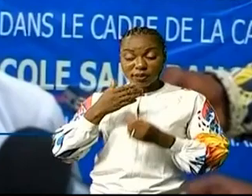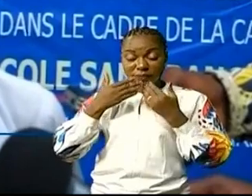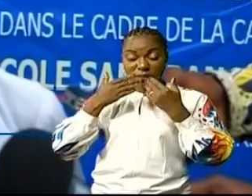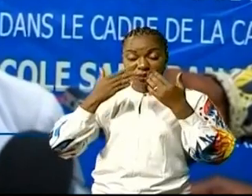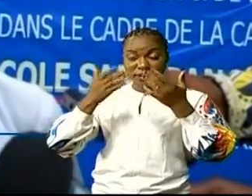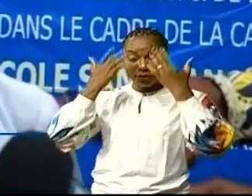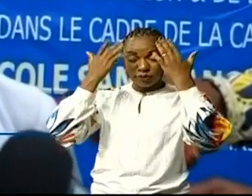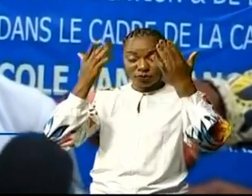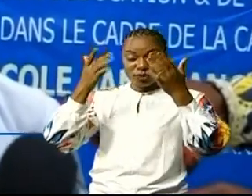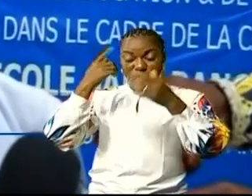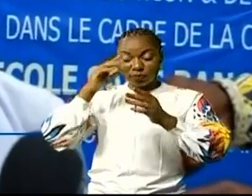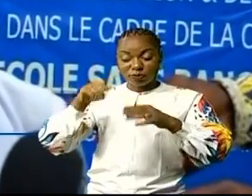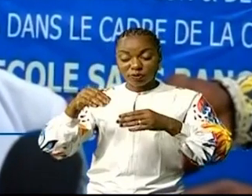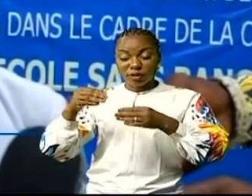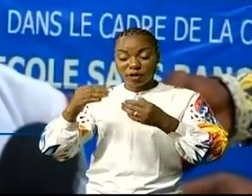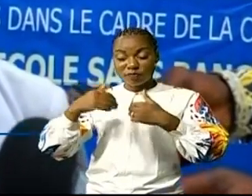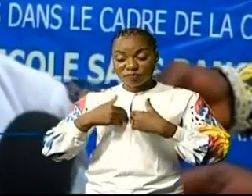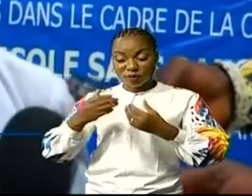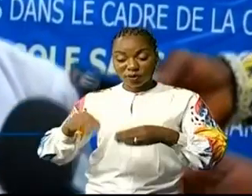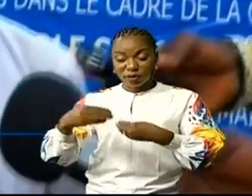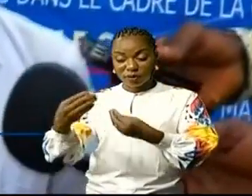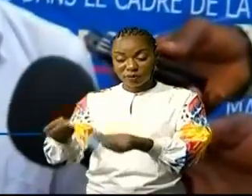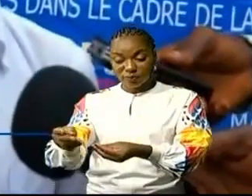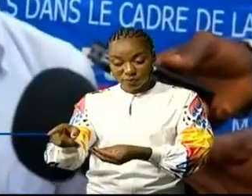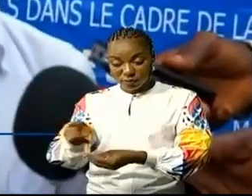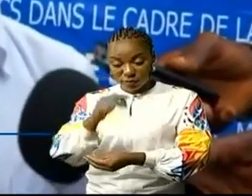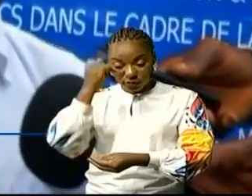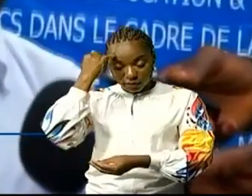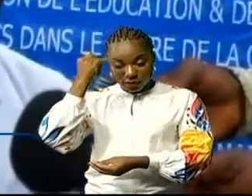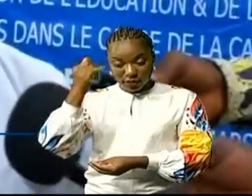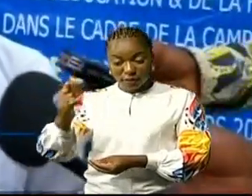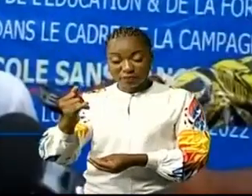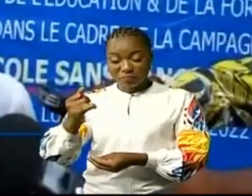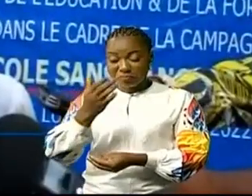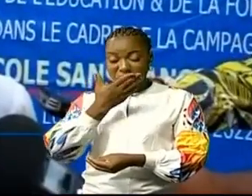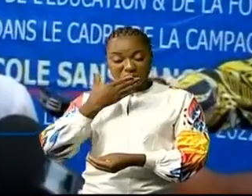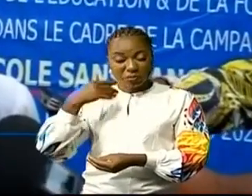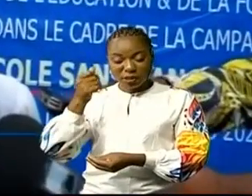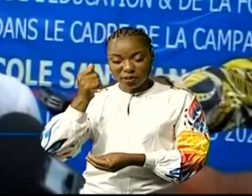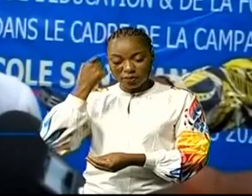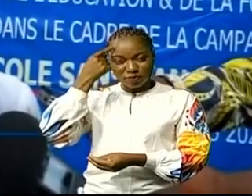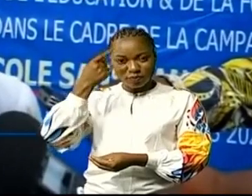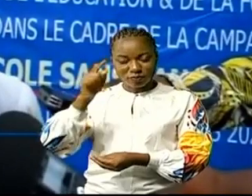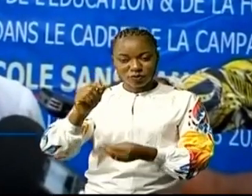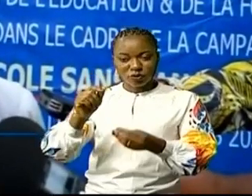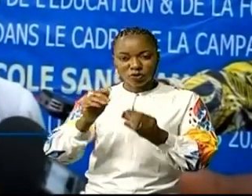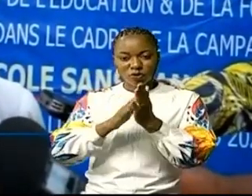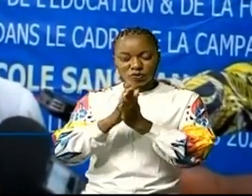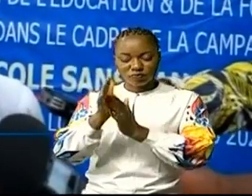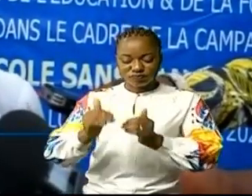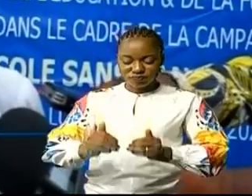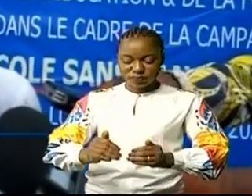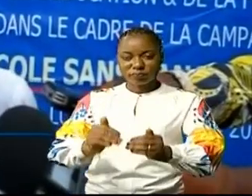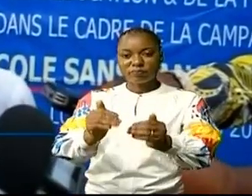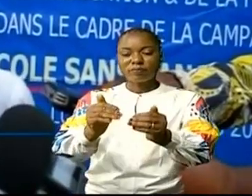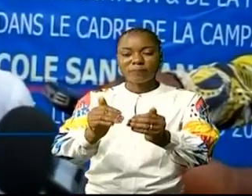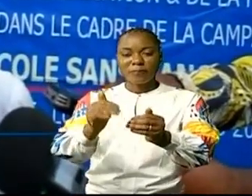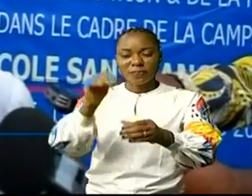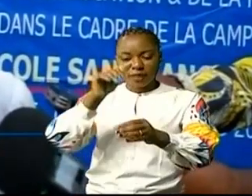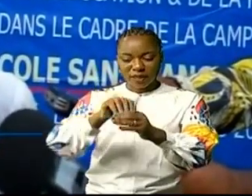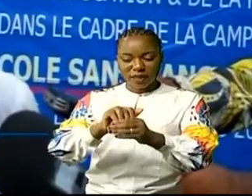Tout-Puissants pour vous avoir accordé l'idée géniale que cela soit continué dans